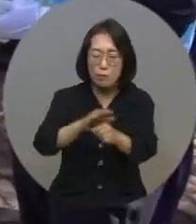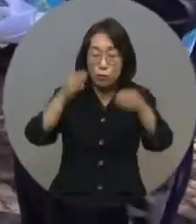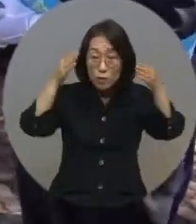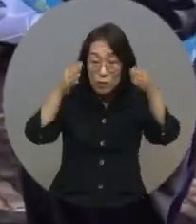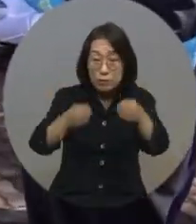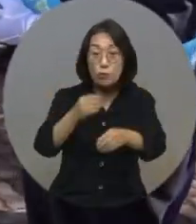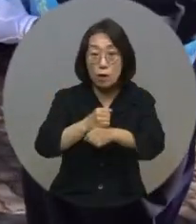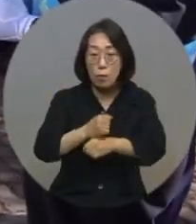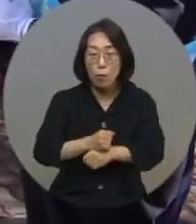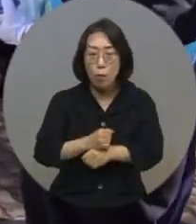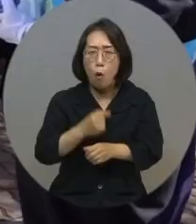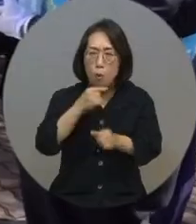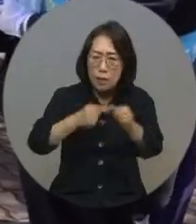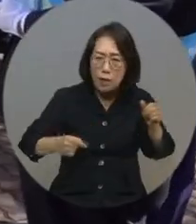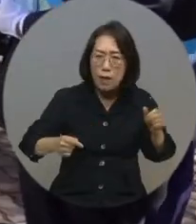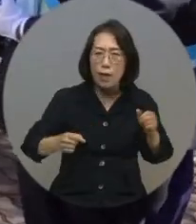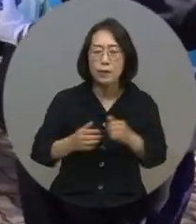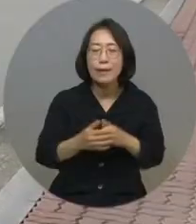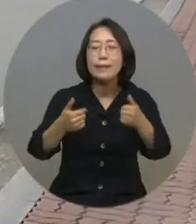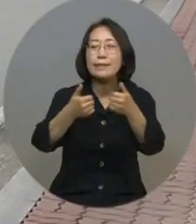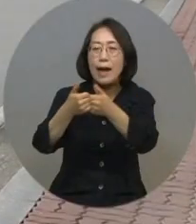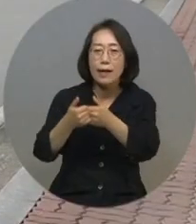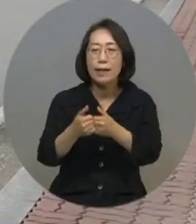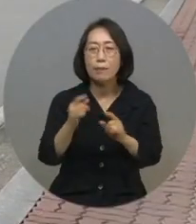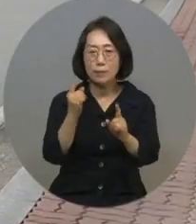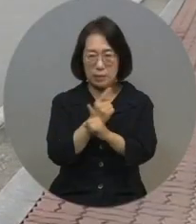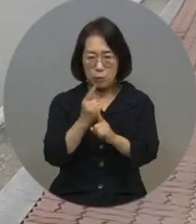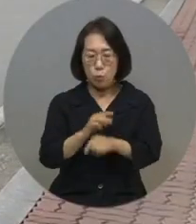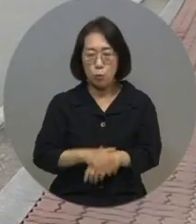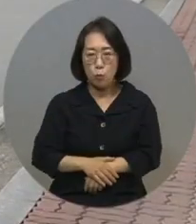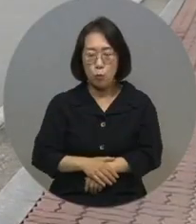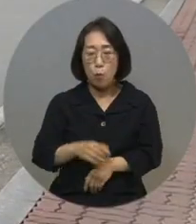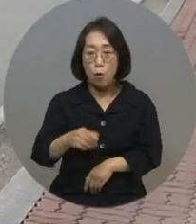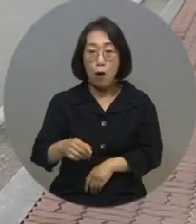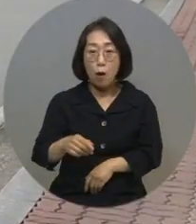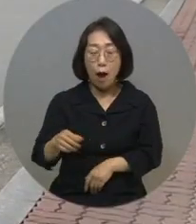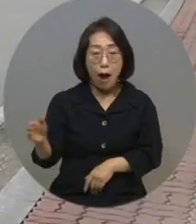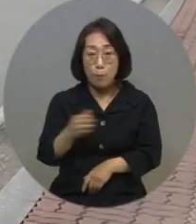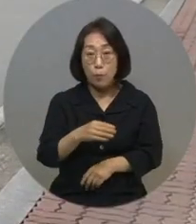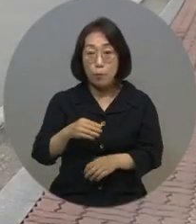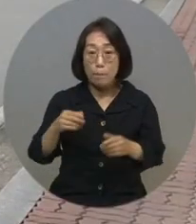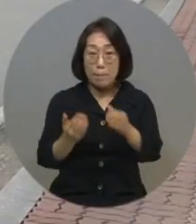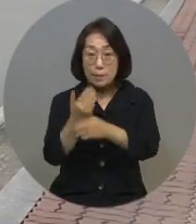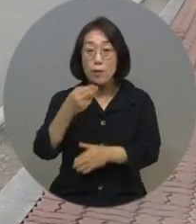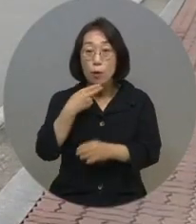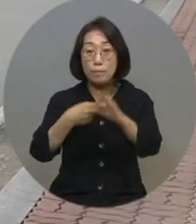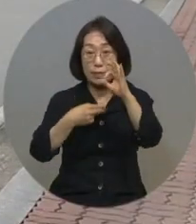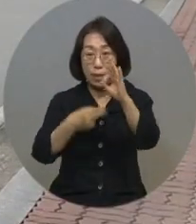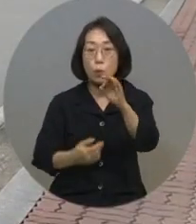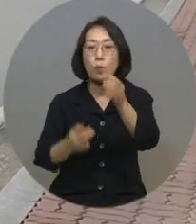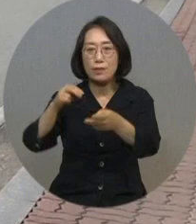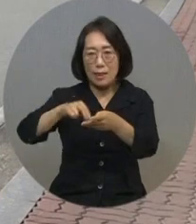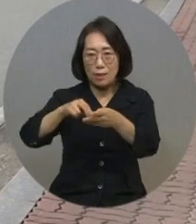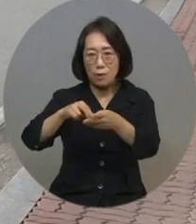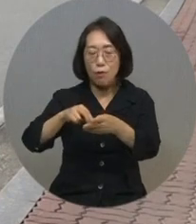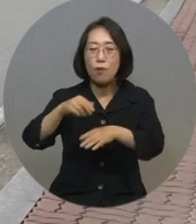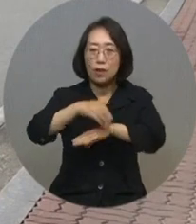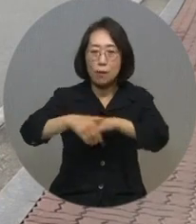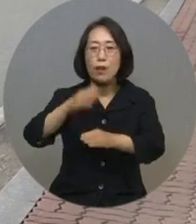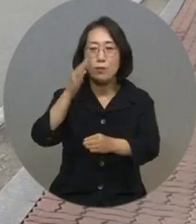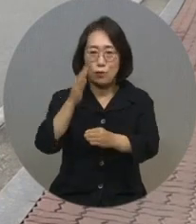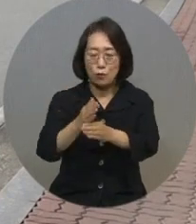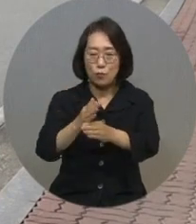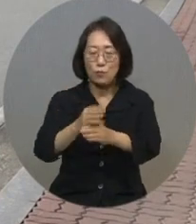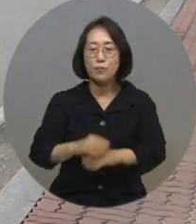지원과 피해 학생 상담 치료, 학교폭력 제로센터 운영 등을 진행하고 있습니다. 복지TV